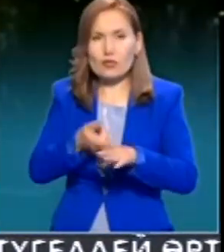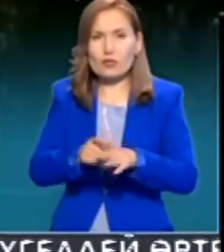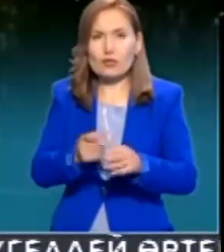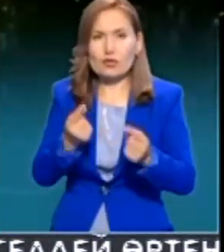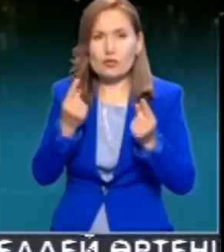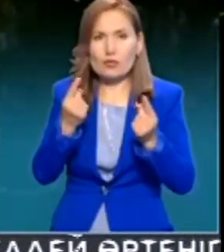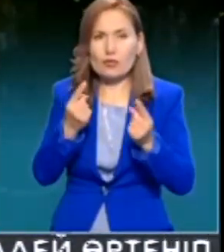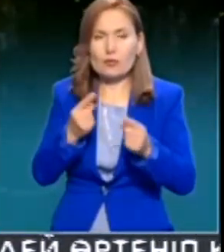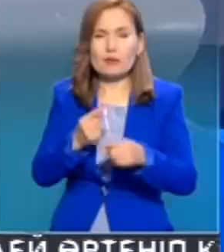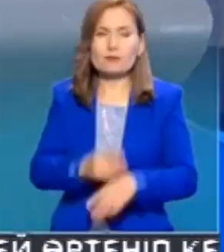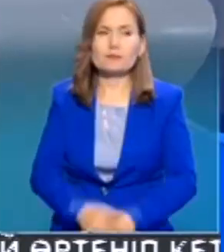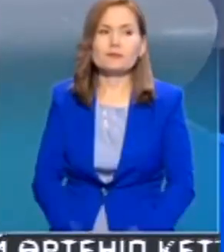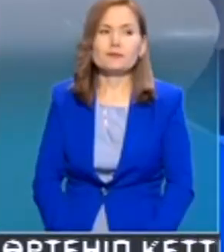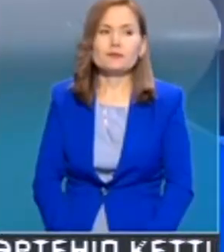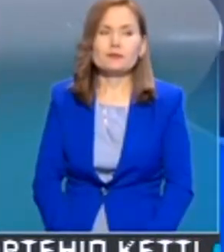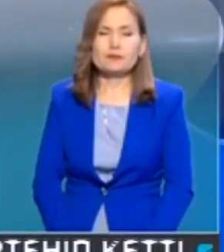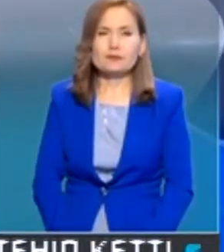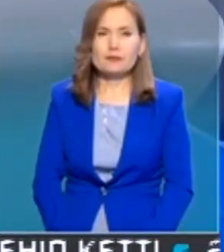мүмкін.